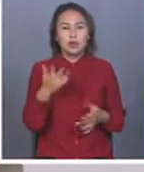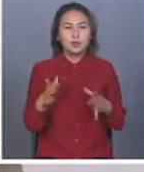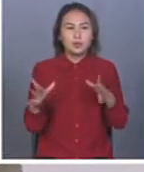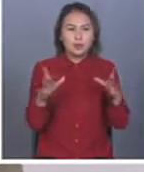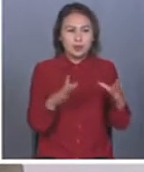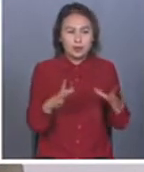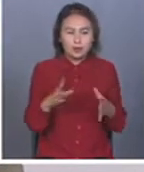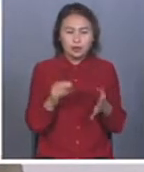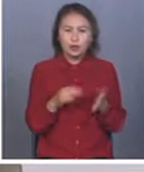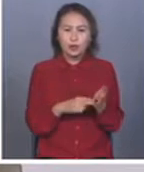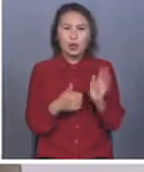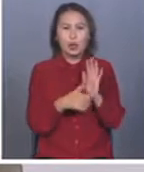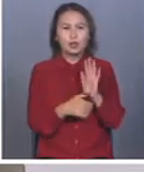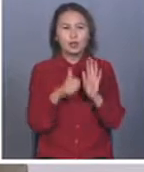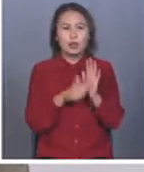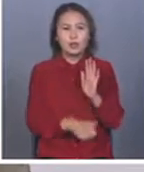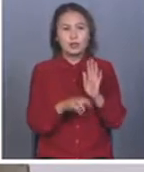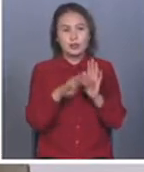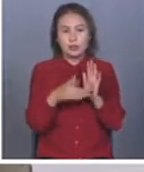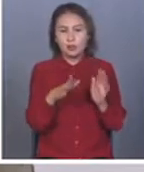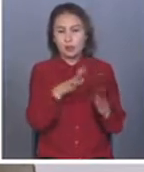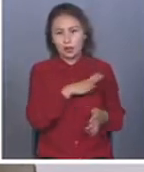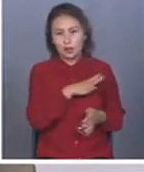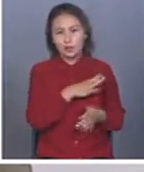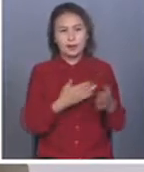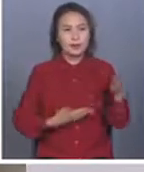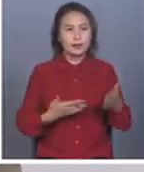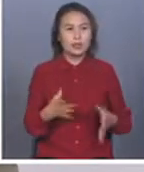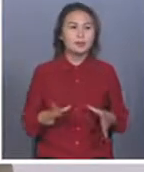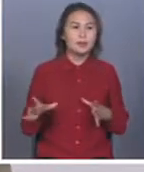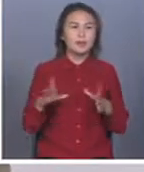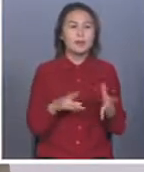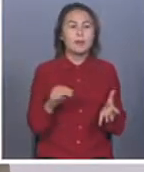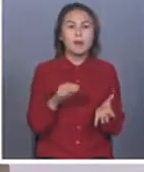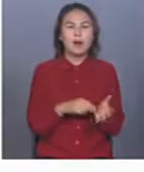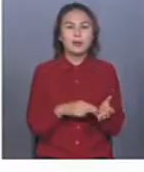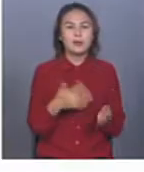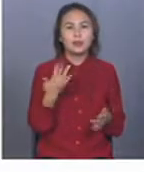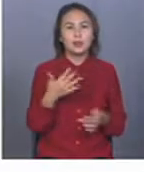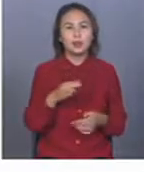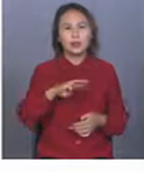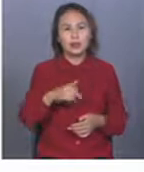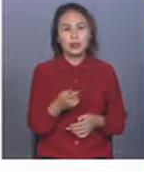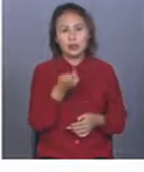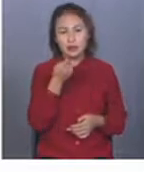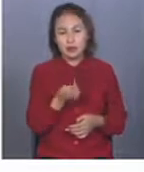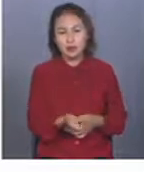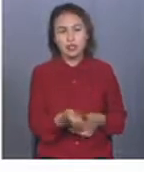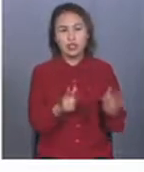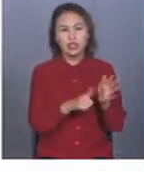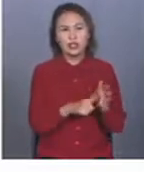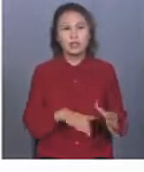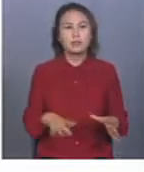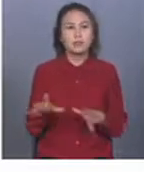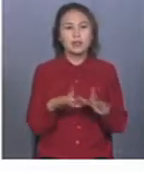құны 660 теңге болған. Егер пиццаның бағасы 50 теңгеге арзандаса, 7 пицца неше